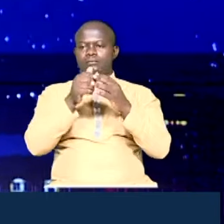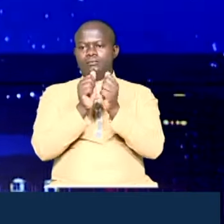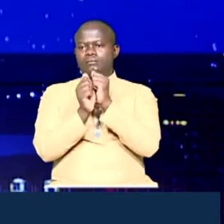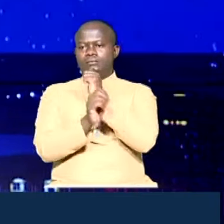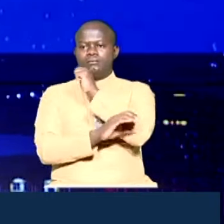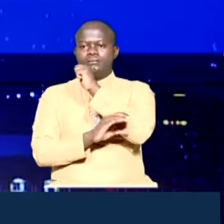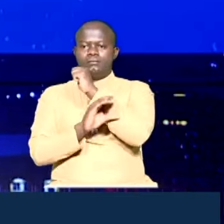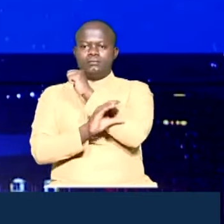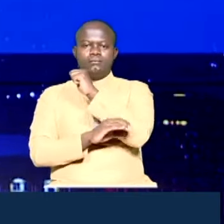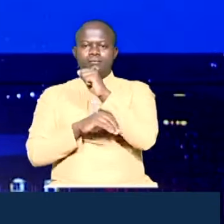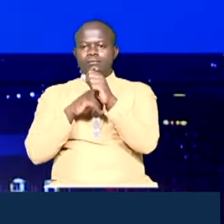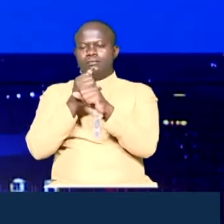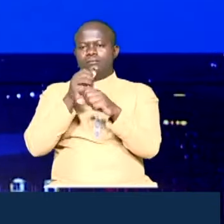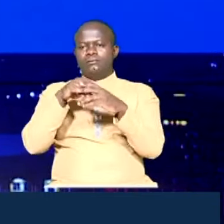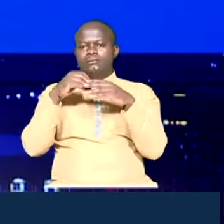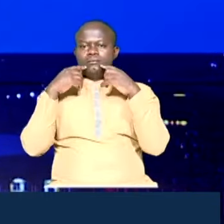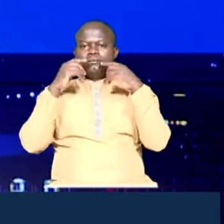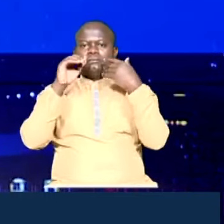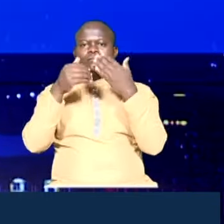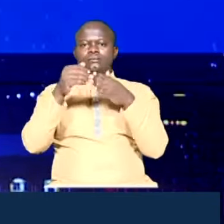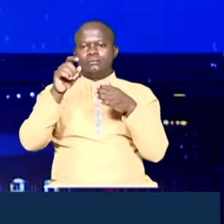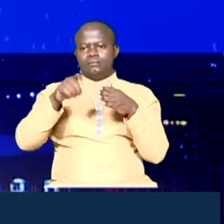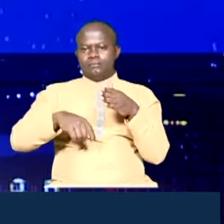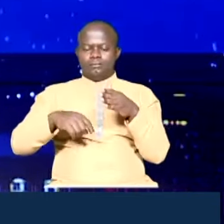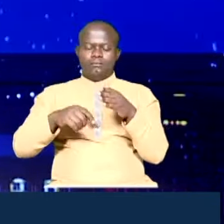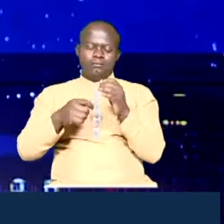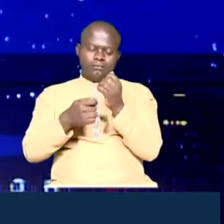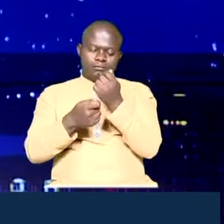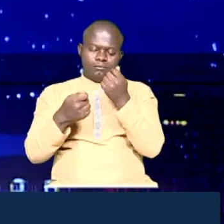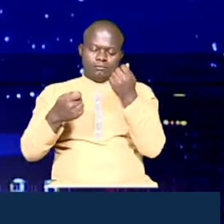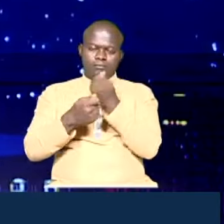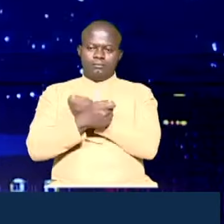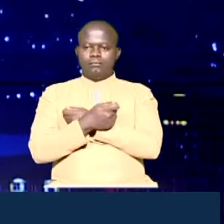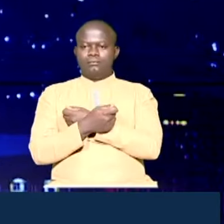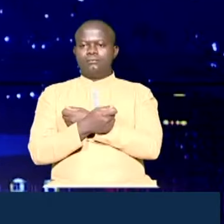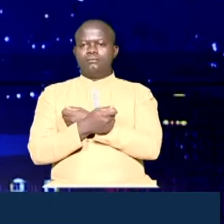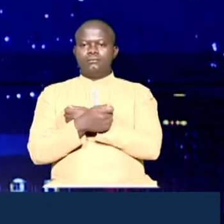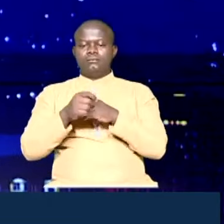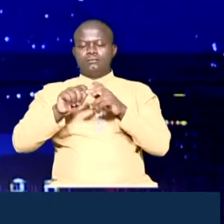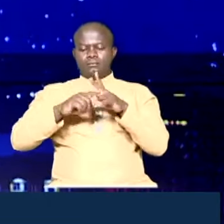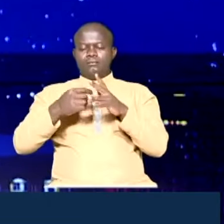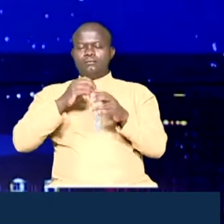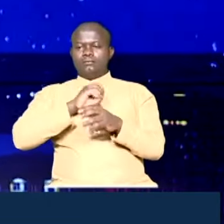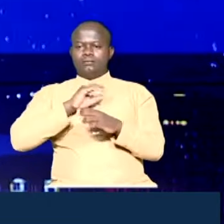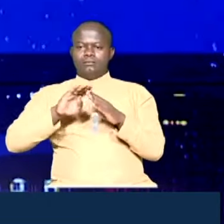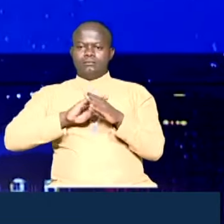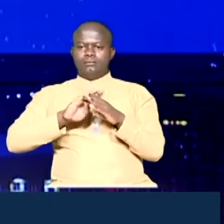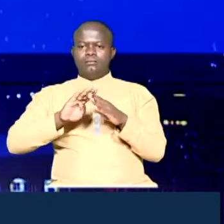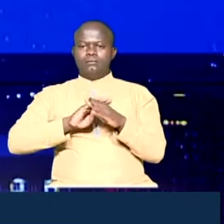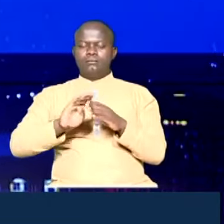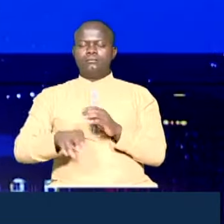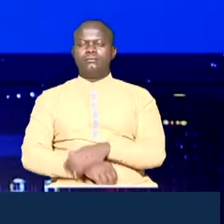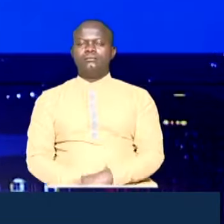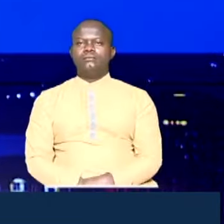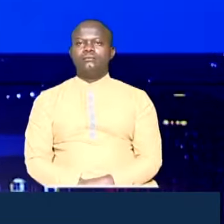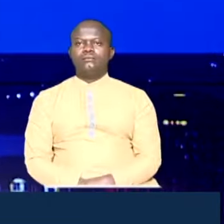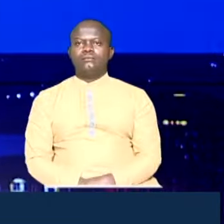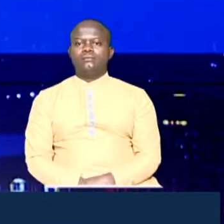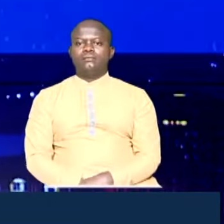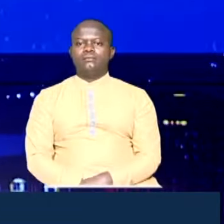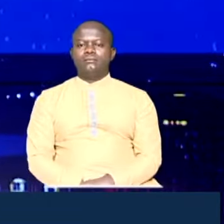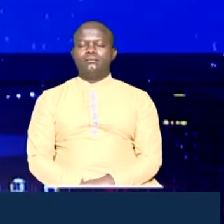w'igihugu abarukora muri uru basanga koko bakwiye kwikubita agashyi uhereye kuri ba nyiri business. Reka tubibaze Jean-Claude